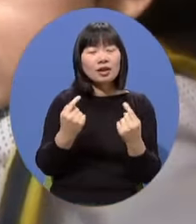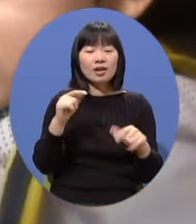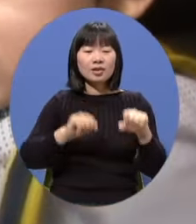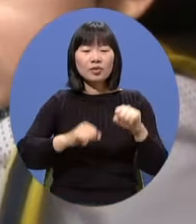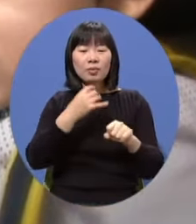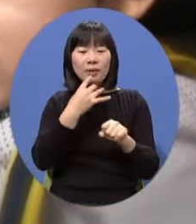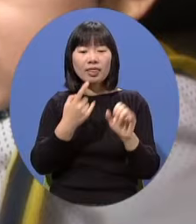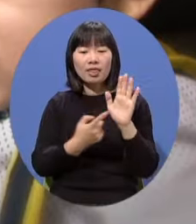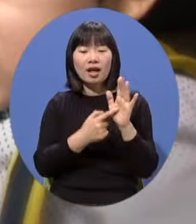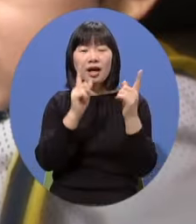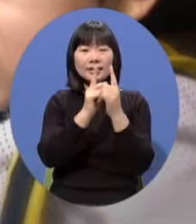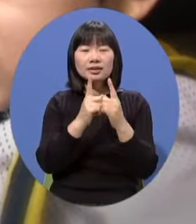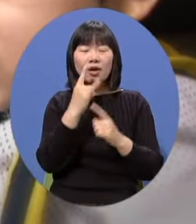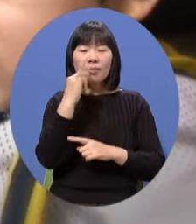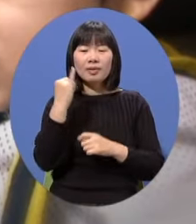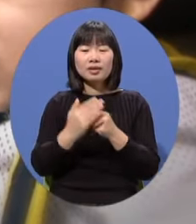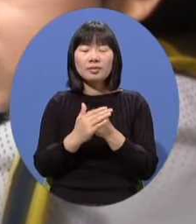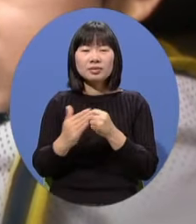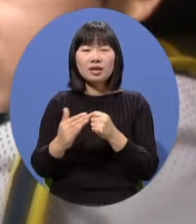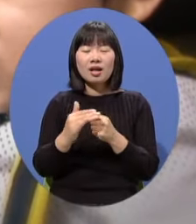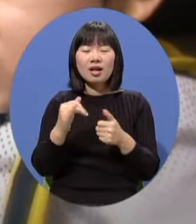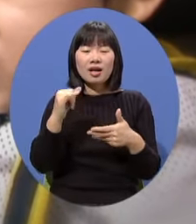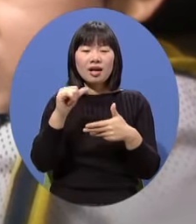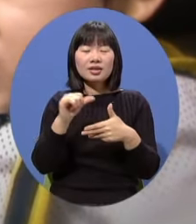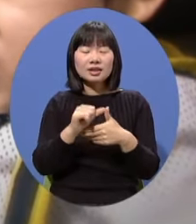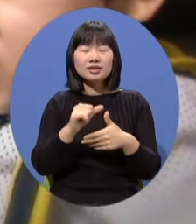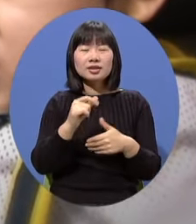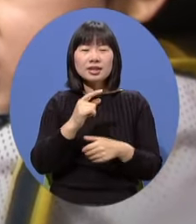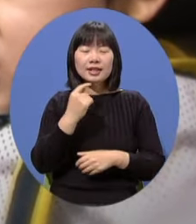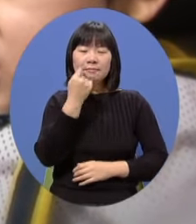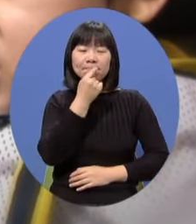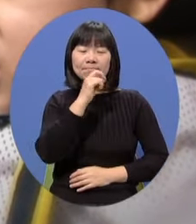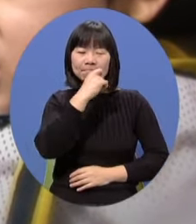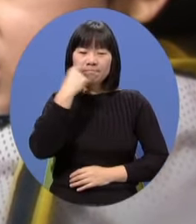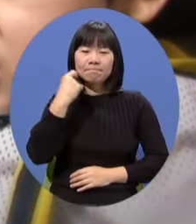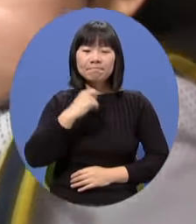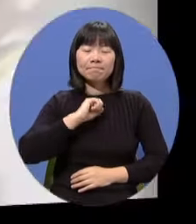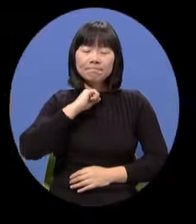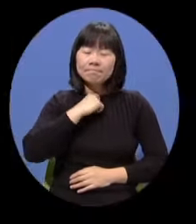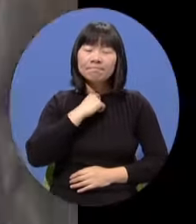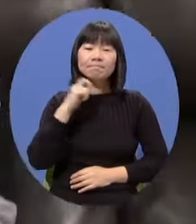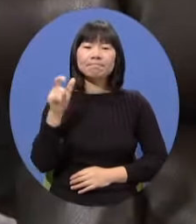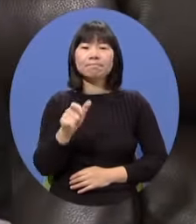행동에만 반응하는 엄마 때문에 휘수는 입을 굳게 걸어 잠급니다.